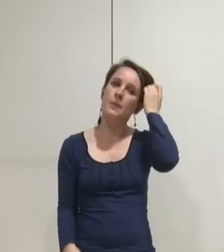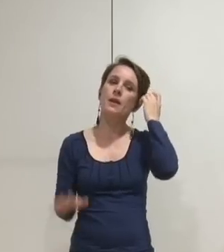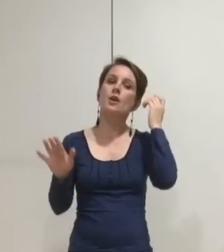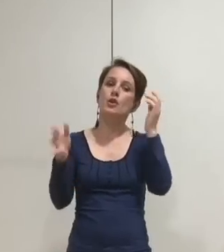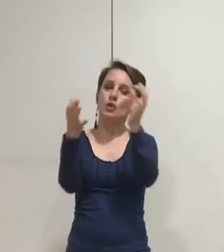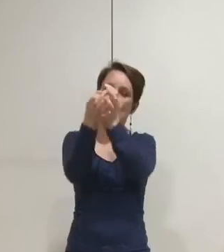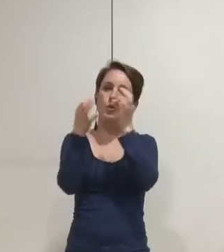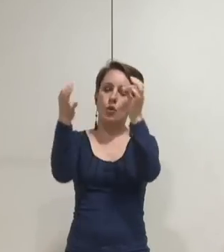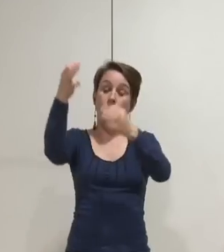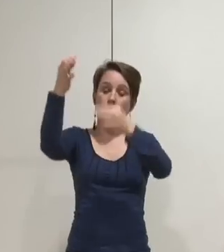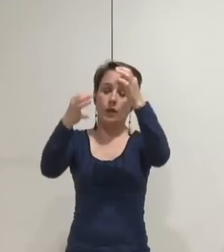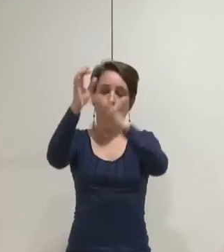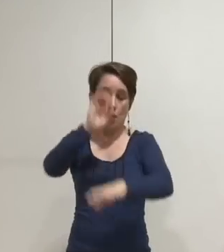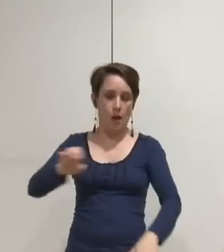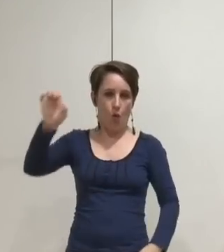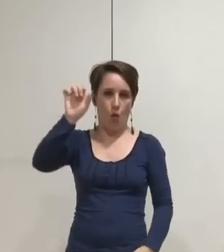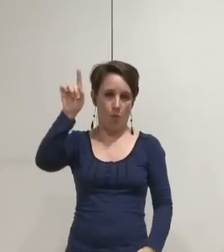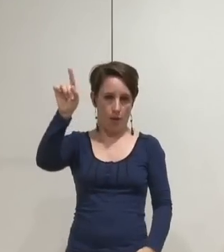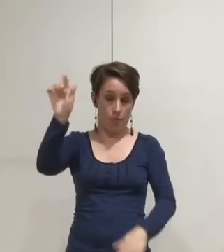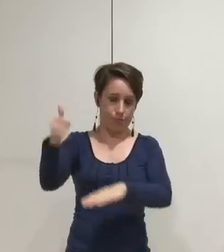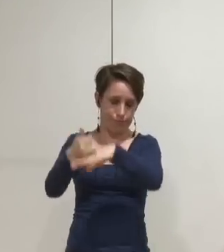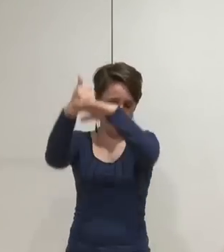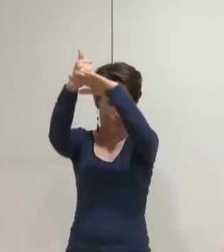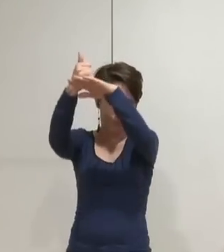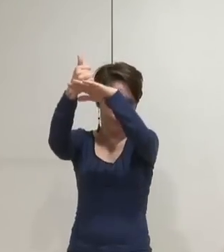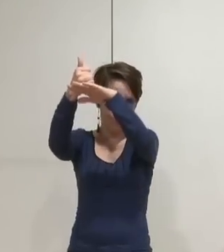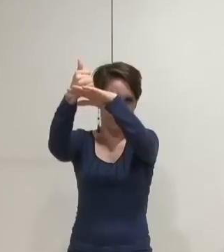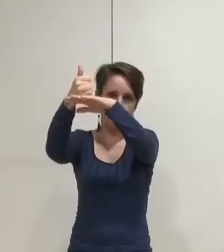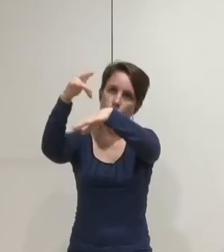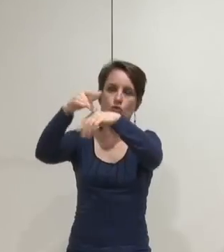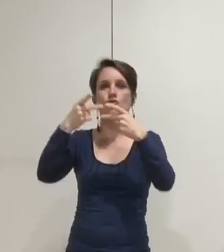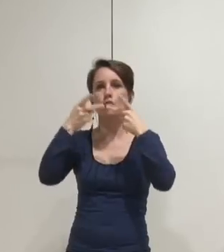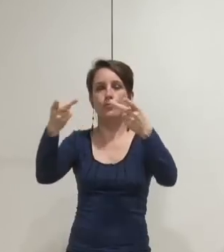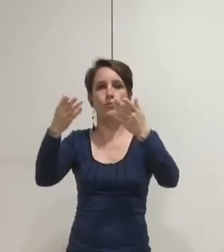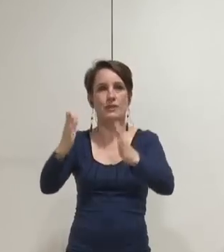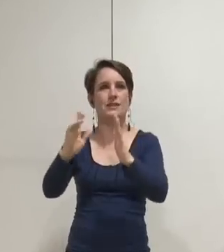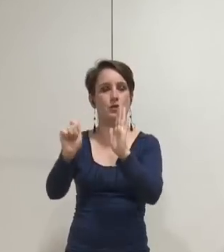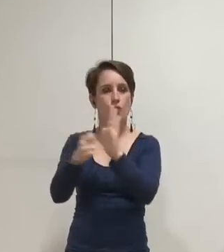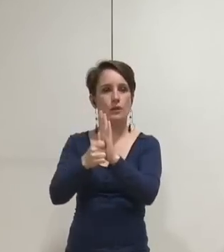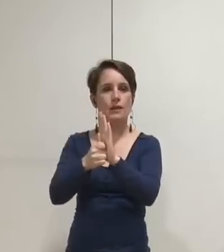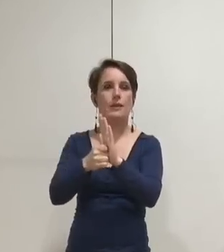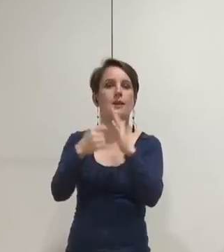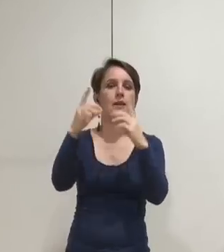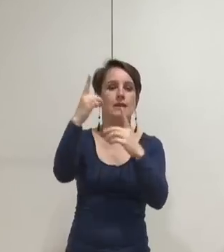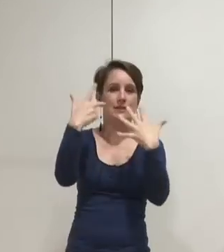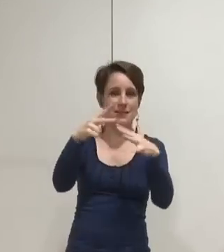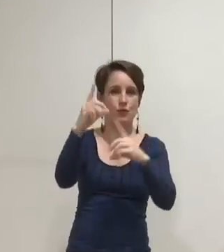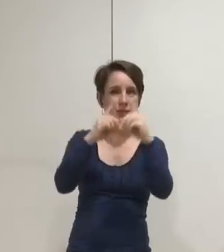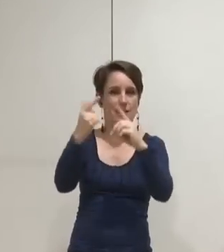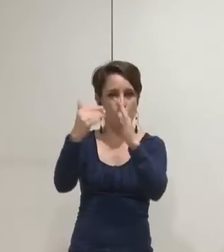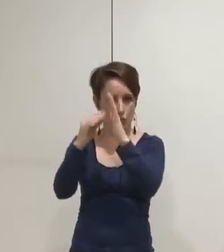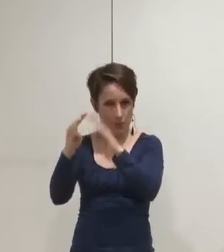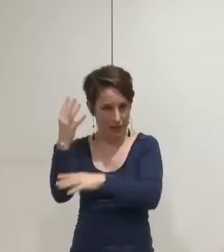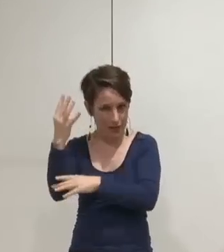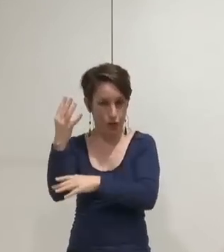justice européenne rappelle donc dans un arrêt en date du 18 décembre 2014 que la libre la libre